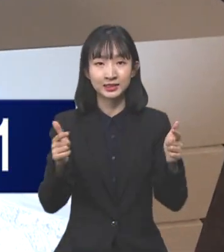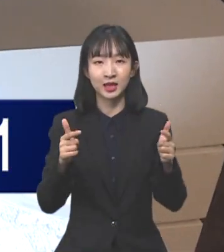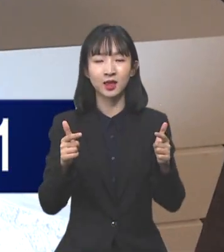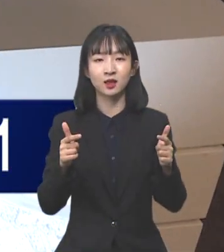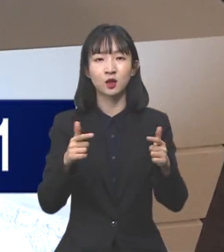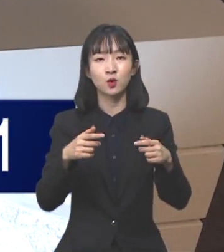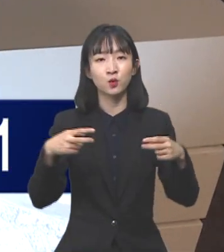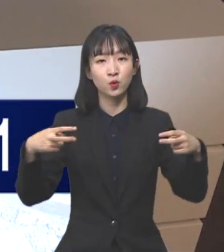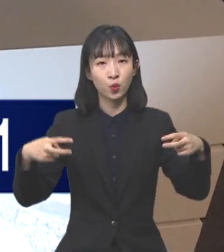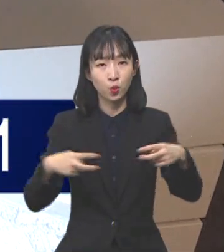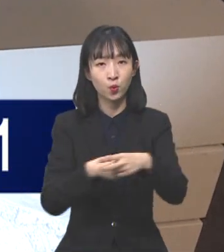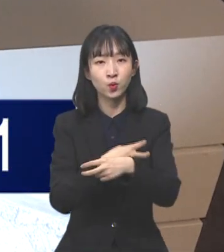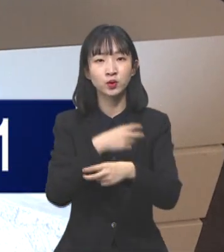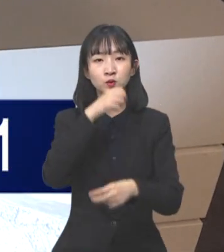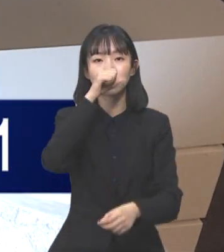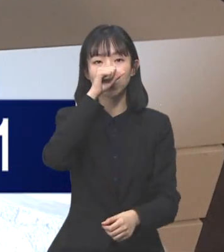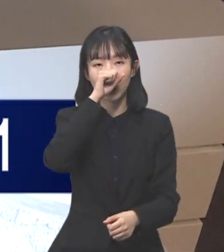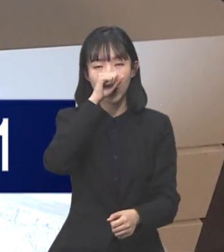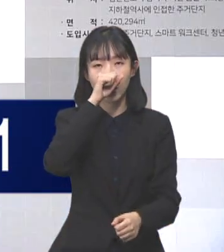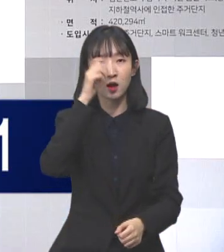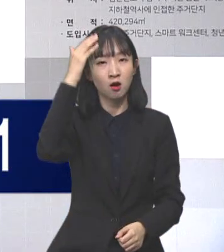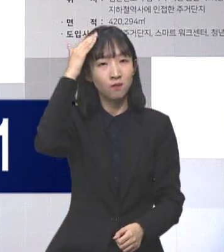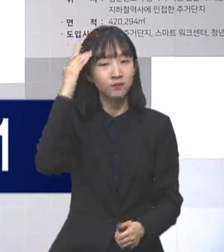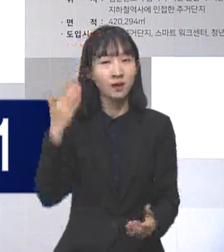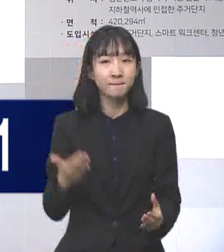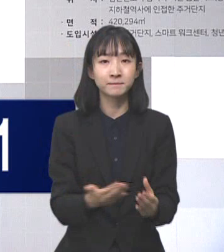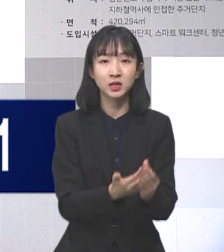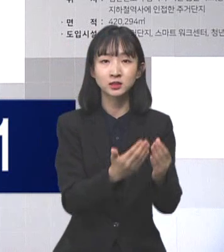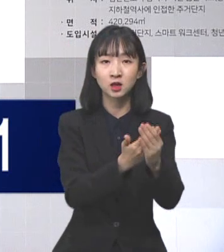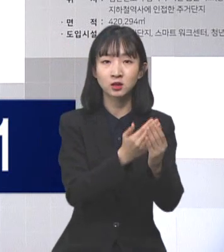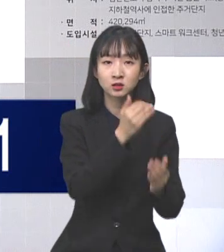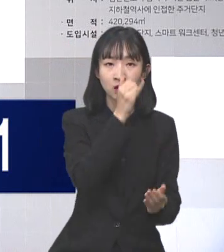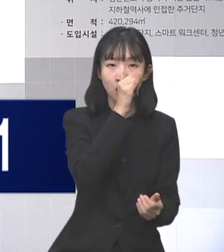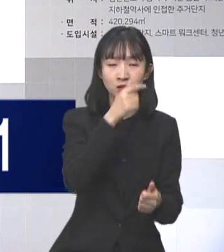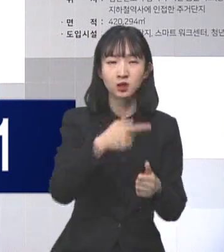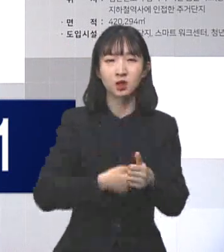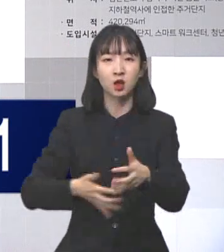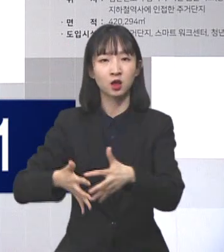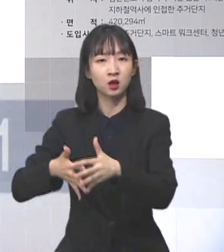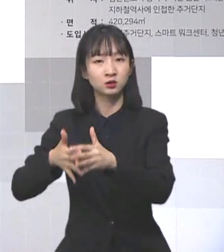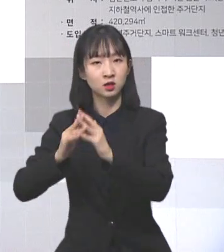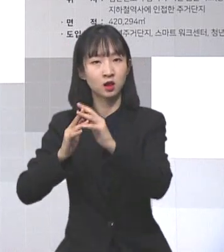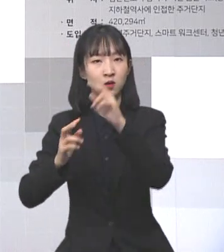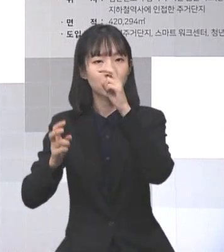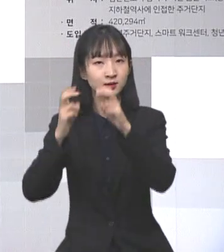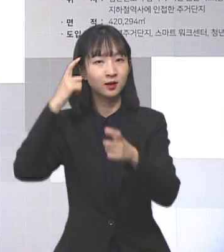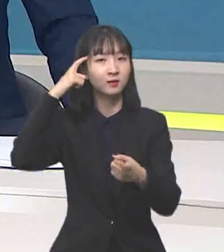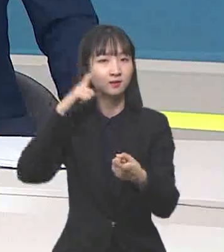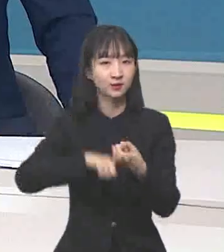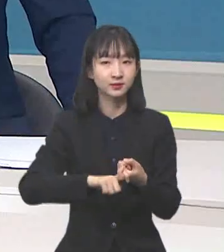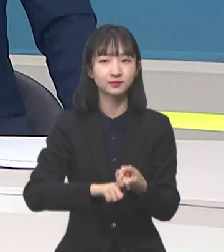교통 호재 뎅 검단신도시 활성화 대책의 건설 업계 높은 관심을 받고 있다고 분석했습니다